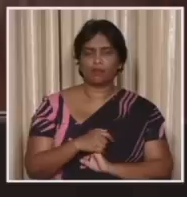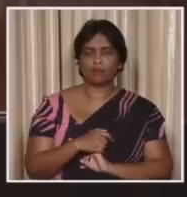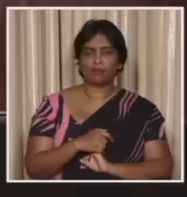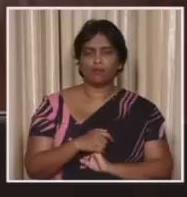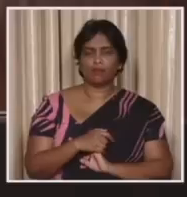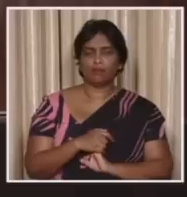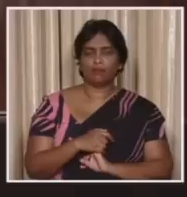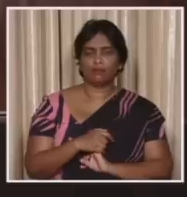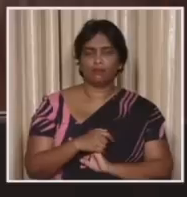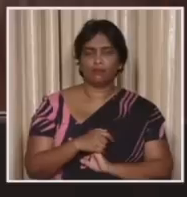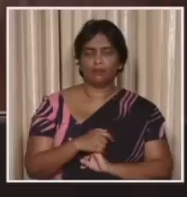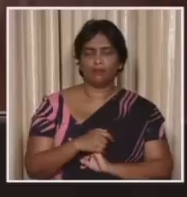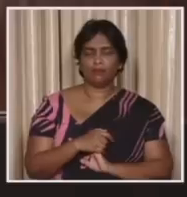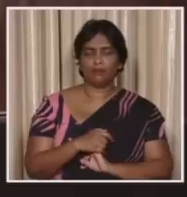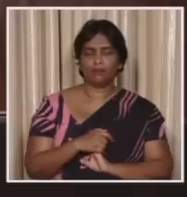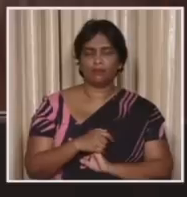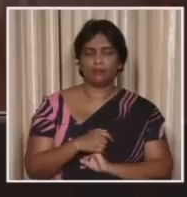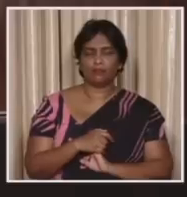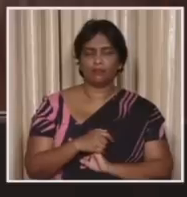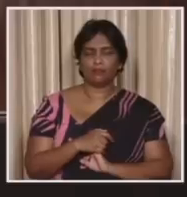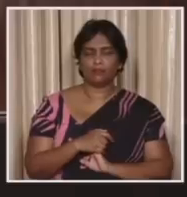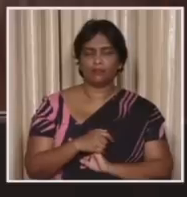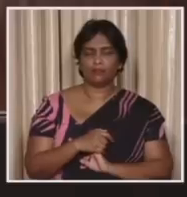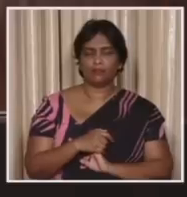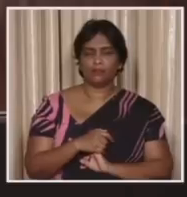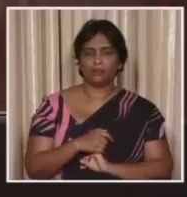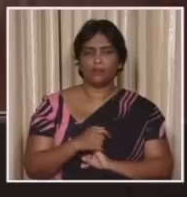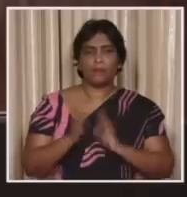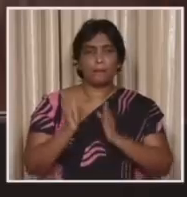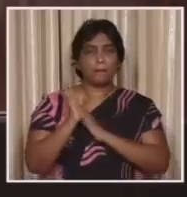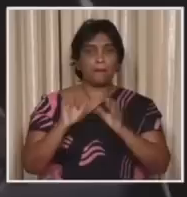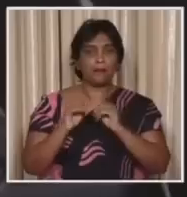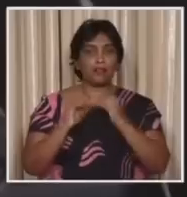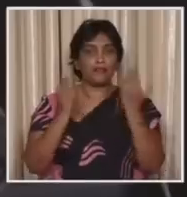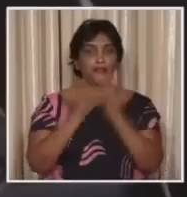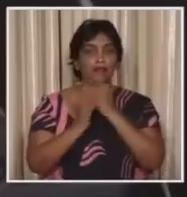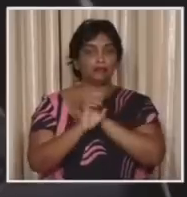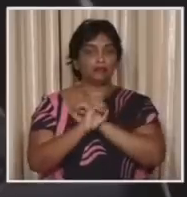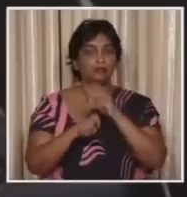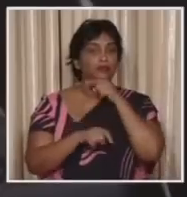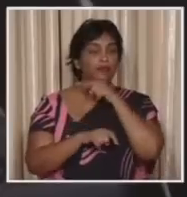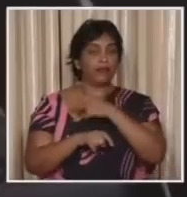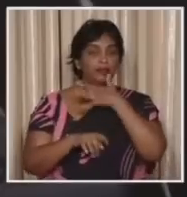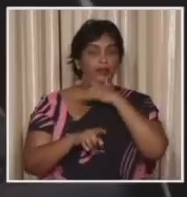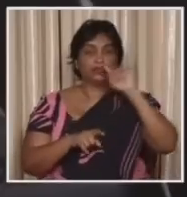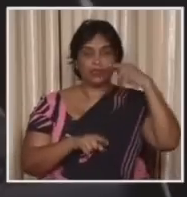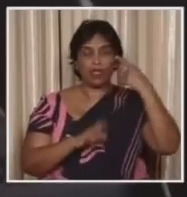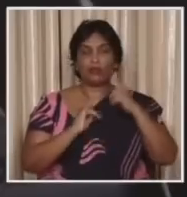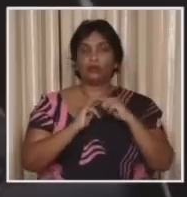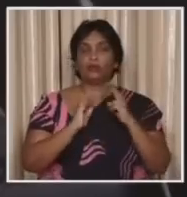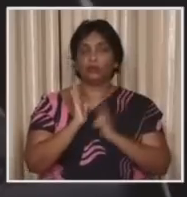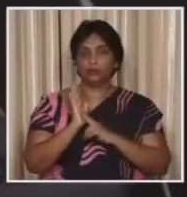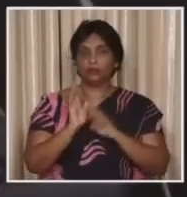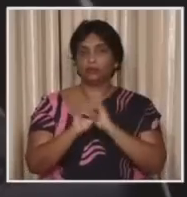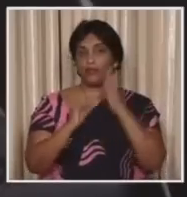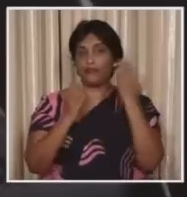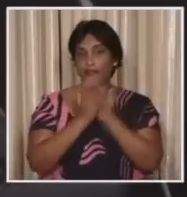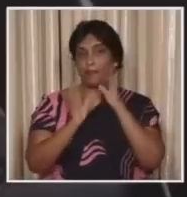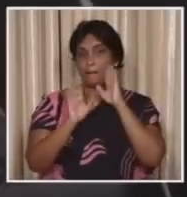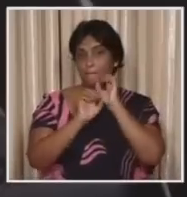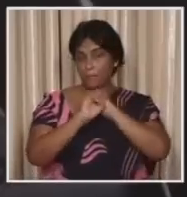ඔව් ගරු හෙක්ටප්පා මැතුමා විනාඩියෙන් කියන්න චැනල් පෝ එක චිත්‍රපටයක් පෙන්නවා දැන් චැනල් පෝ එක හෙට දවසේ UN එකේ පෙන්නනවා මේ